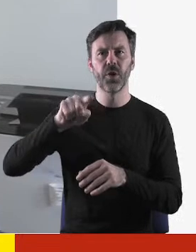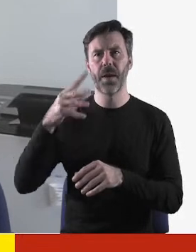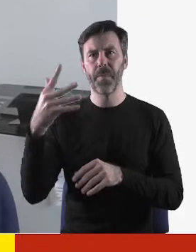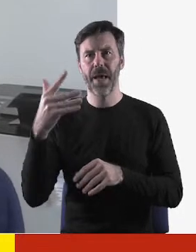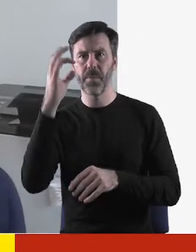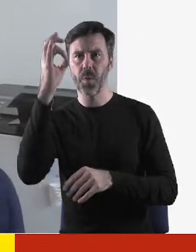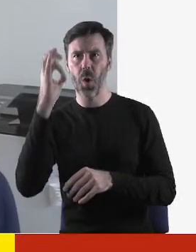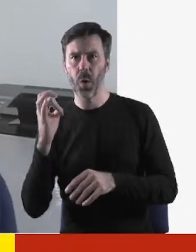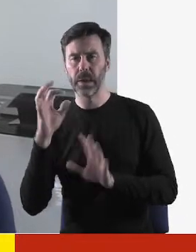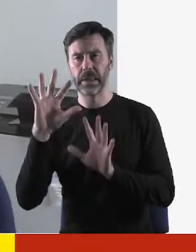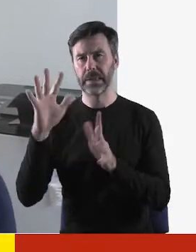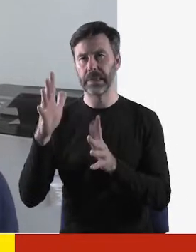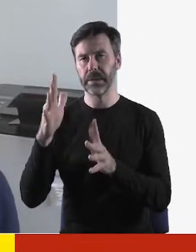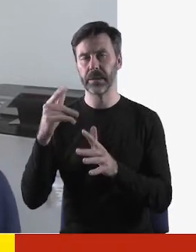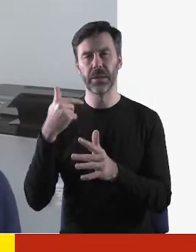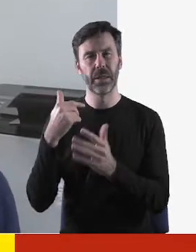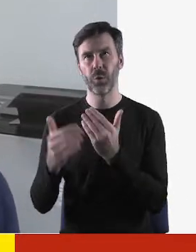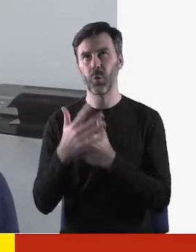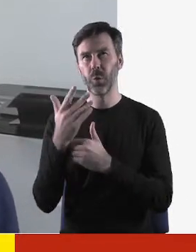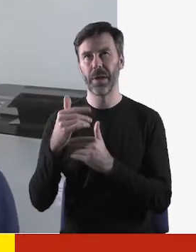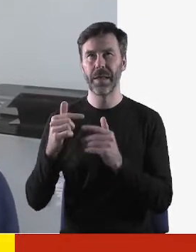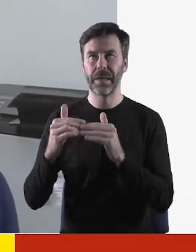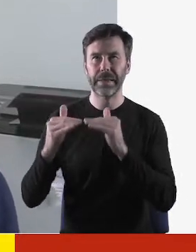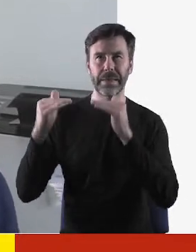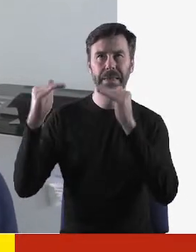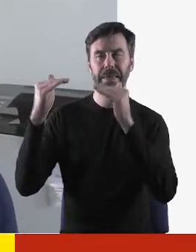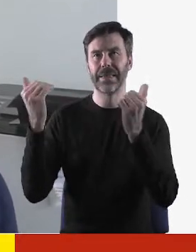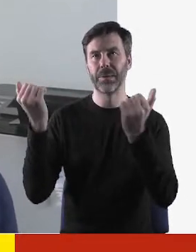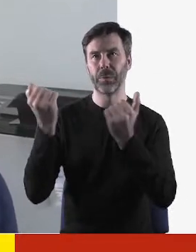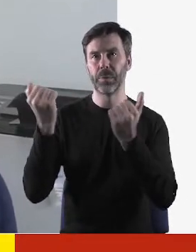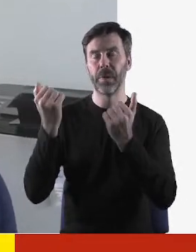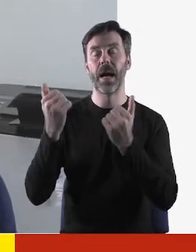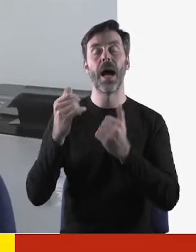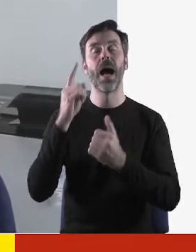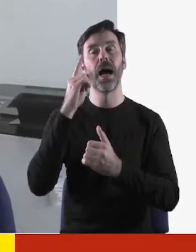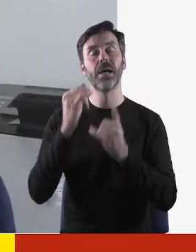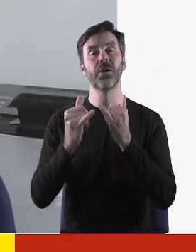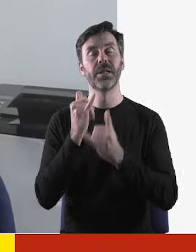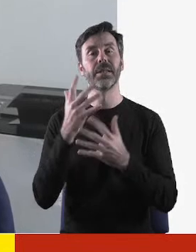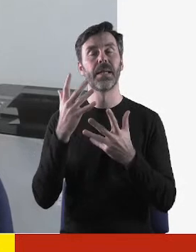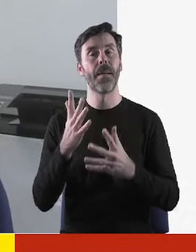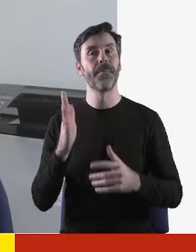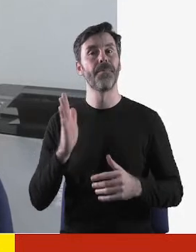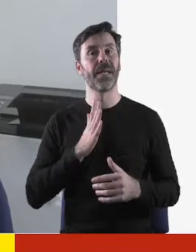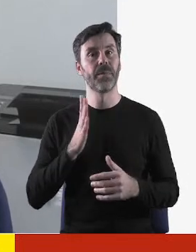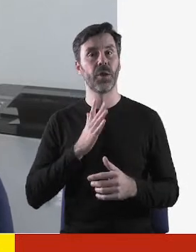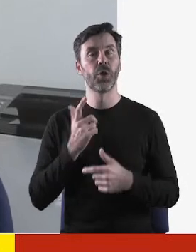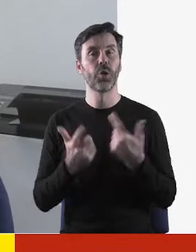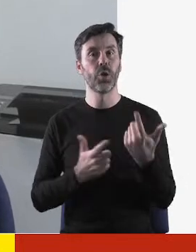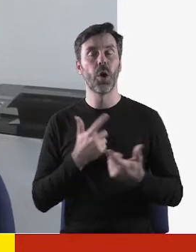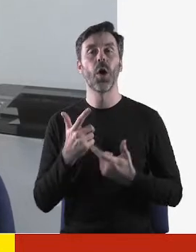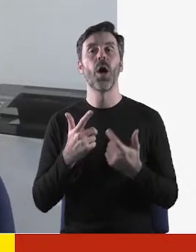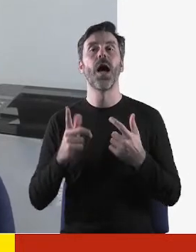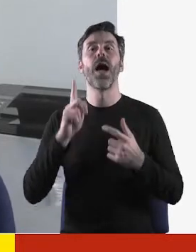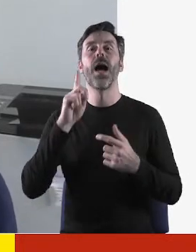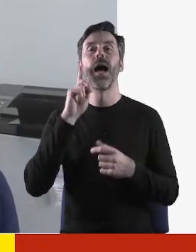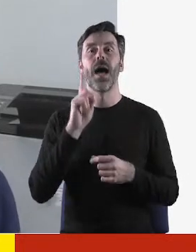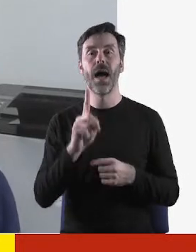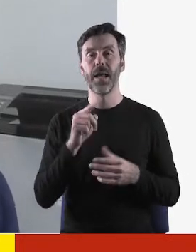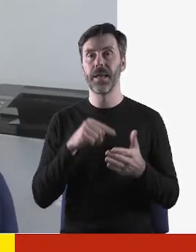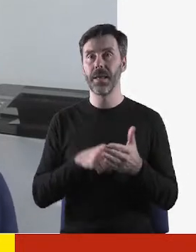nieco zbyt wysoko, ale żeby była ona bezpieczna. Natomiast w takim kulminacyjnym